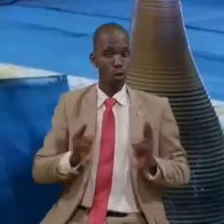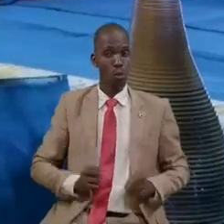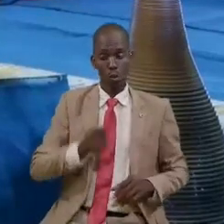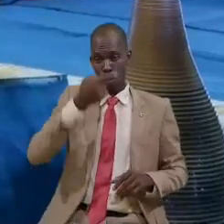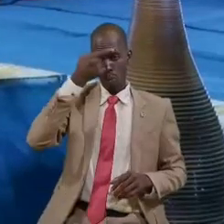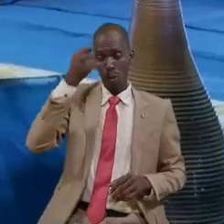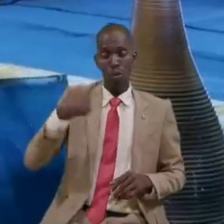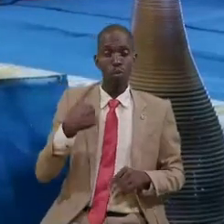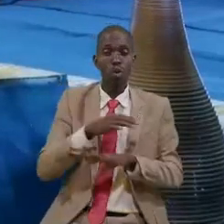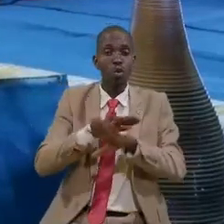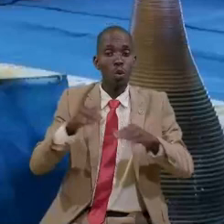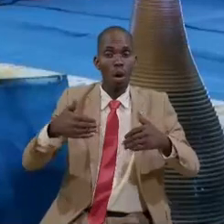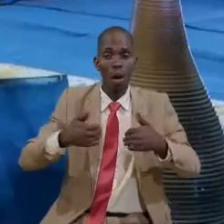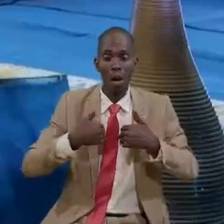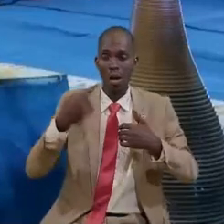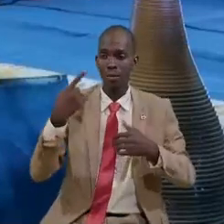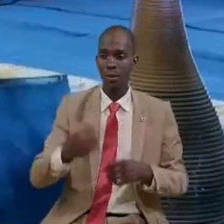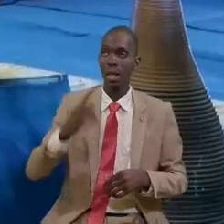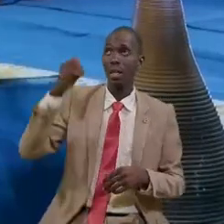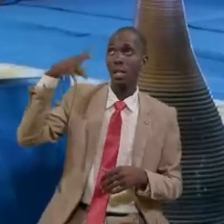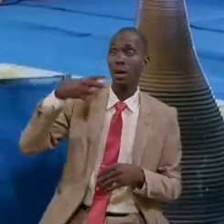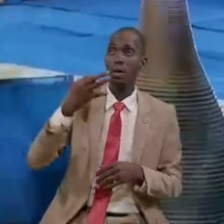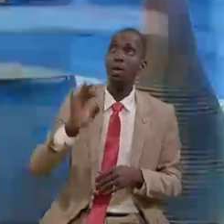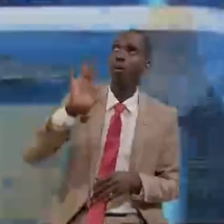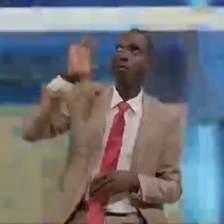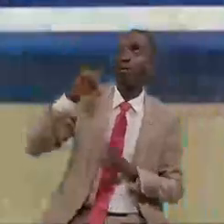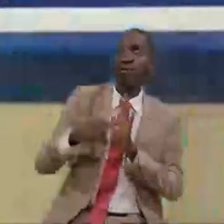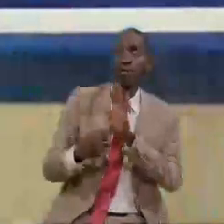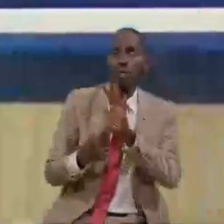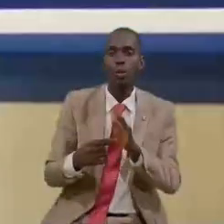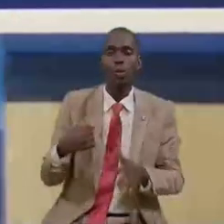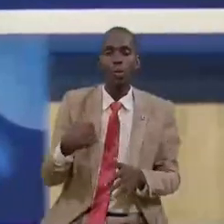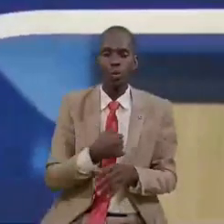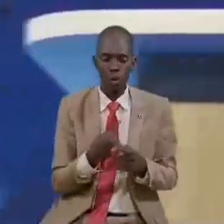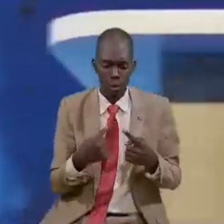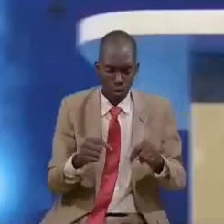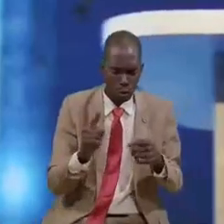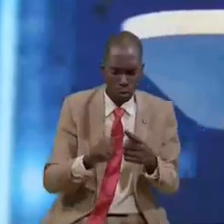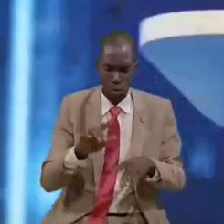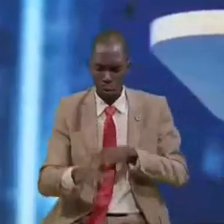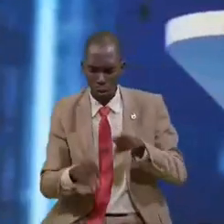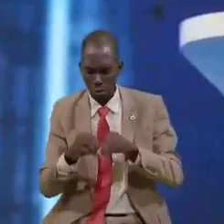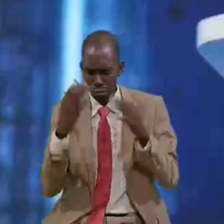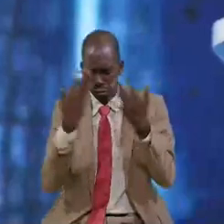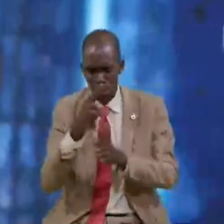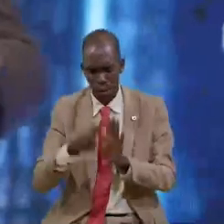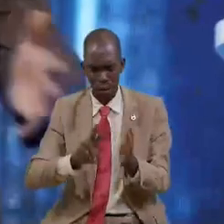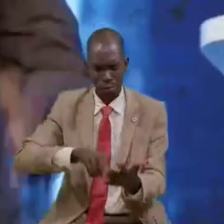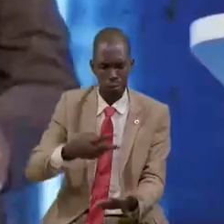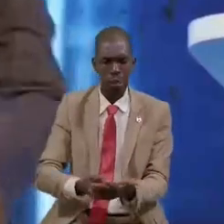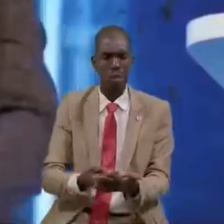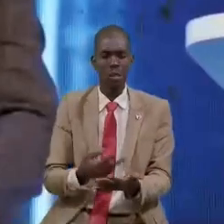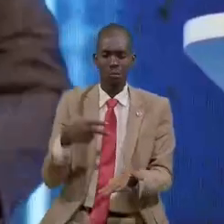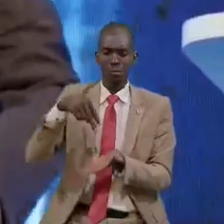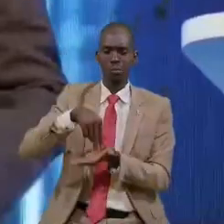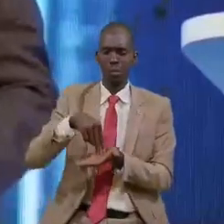la lumière de sa révélation, nous essayons de marcher dans les ténèbres et on tombe dans ceci. On se lève, on